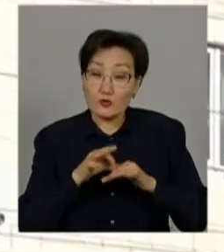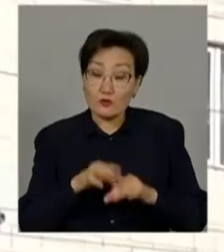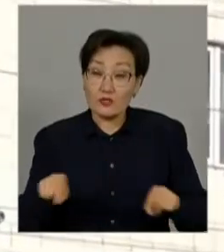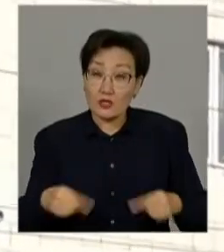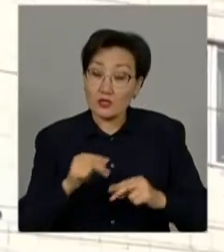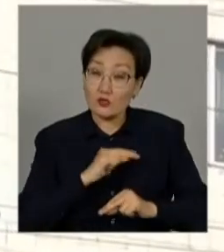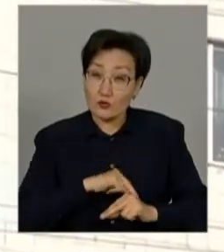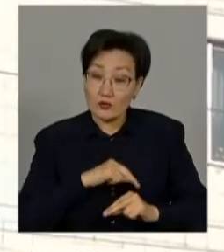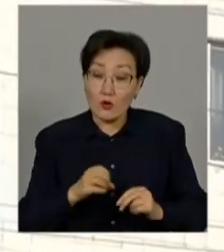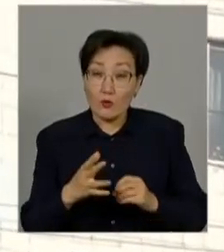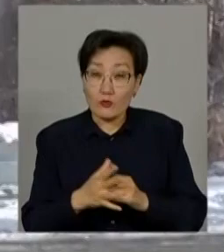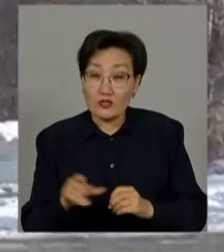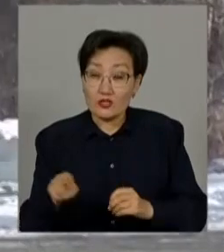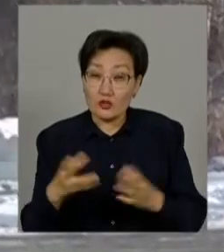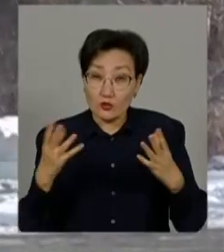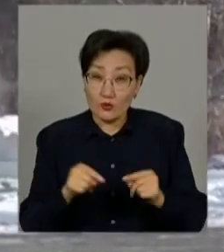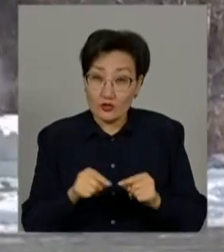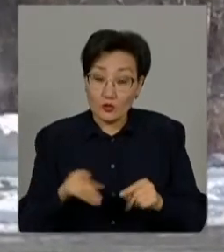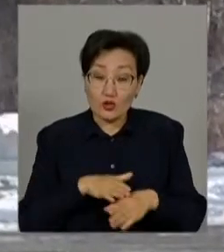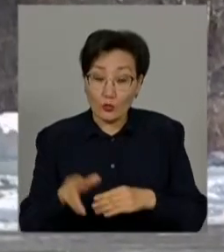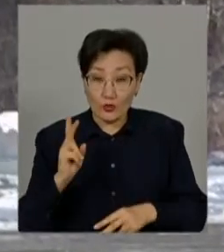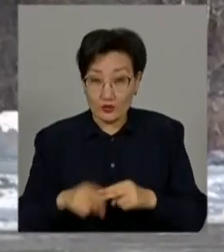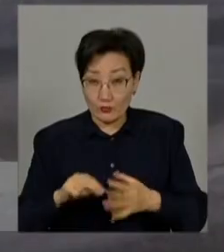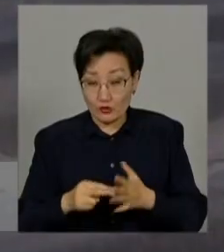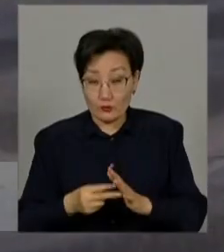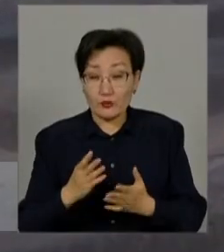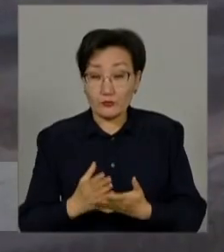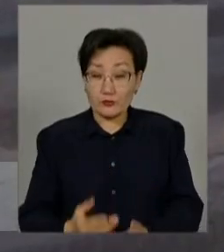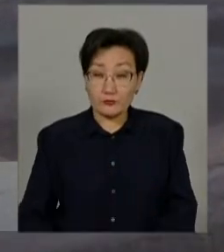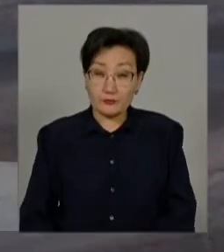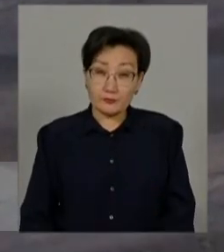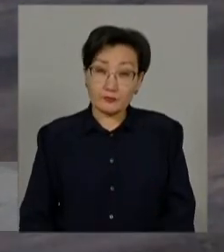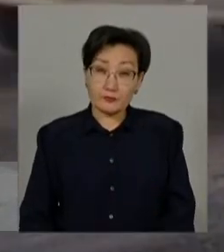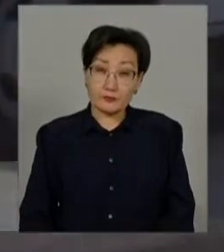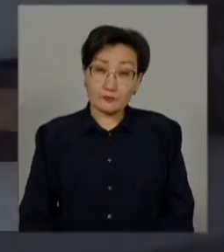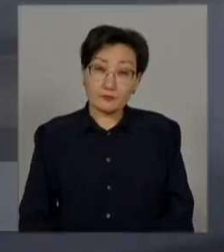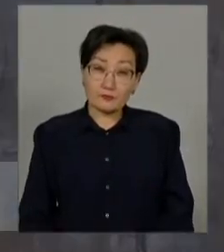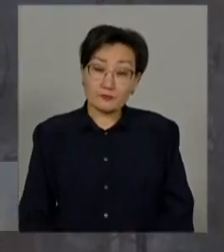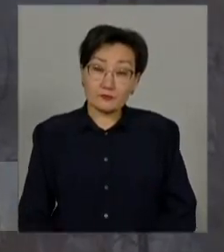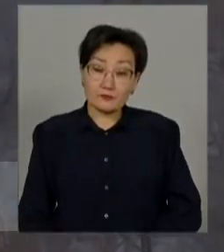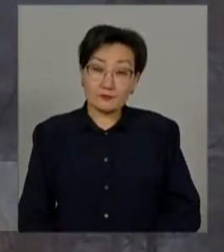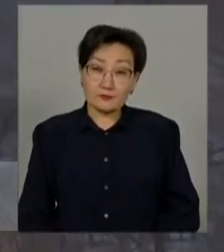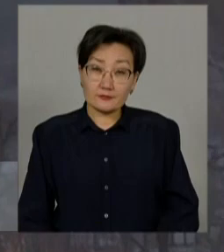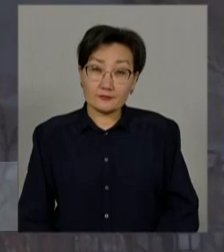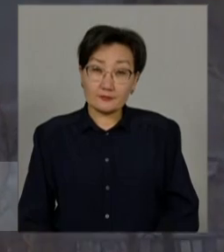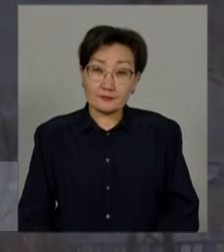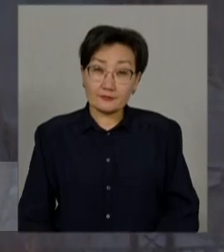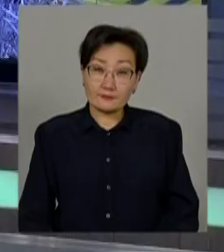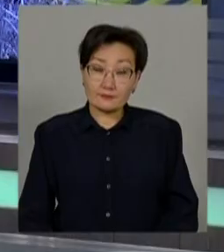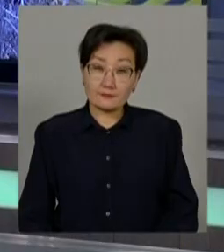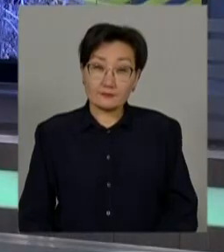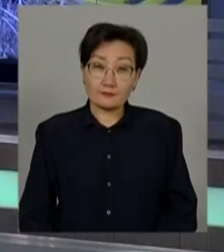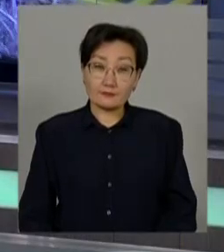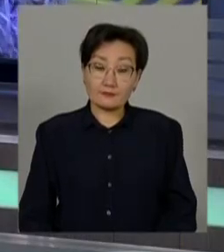келтіру жұмыстарын 15 желтоқсанға дейін толық аяқтау жоспарланған. Наскен Еркін, Камшат Мұхамеджан, Алматы телеарнасы.